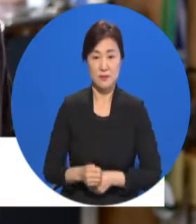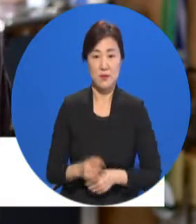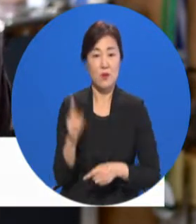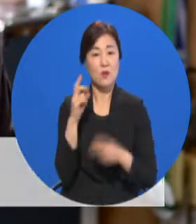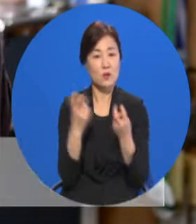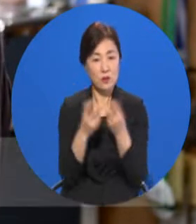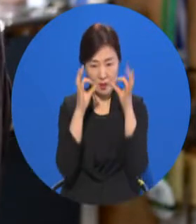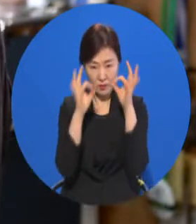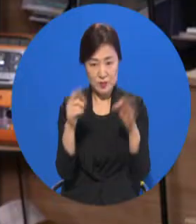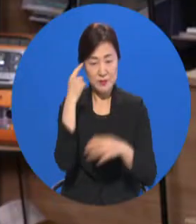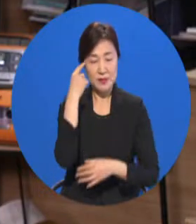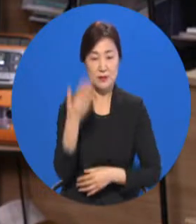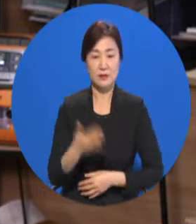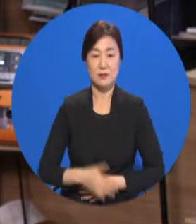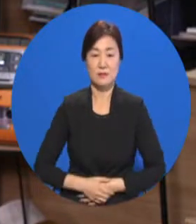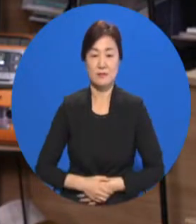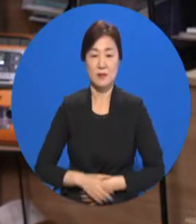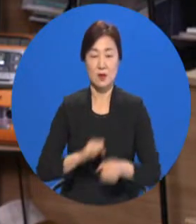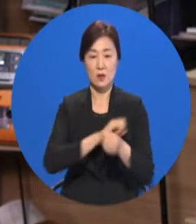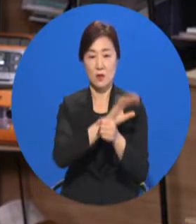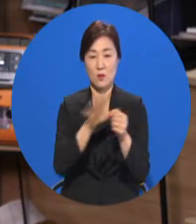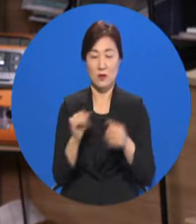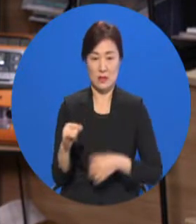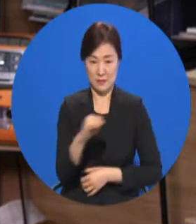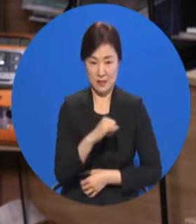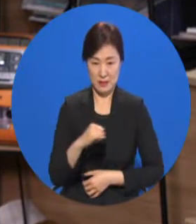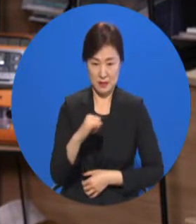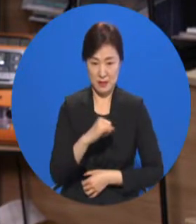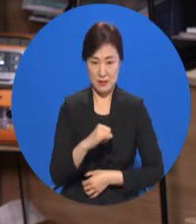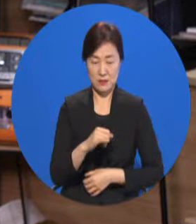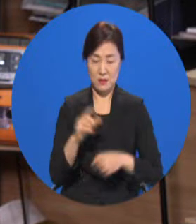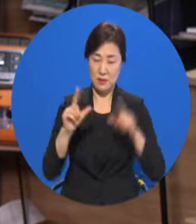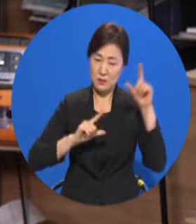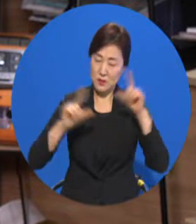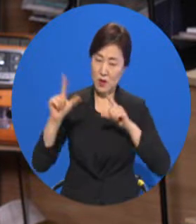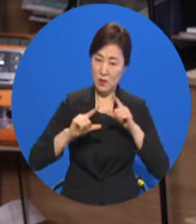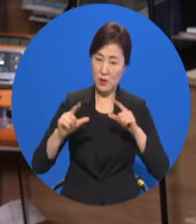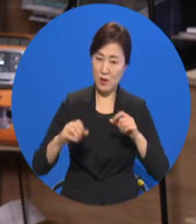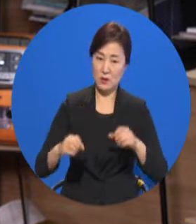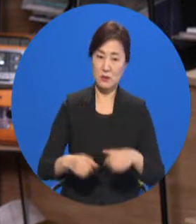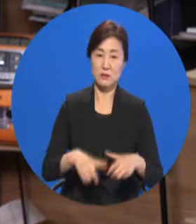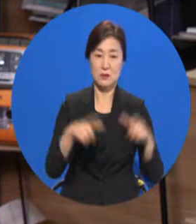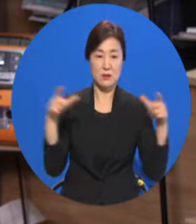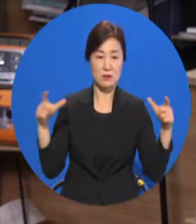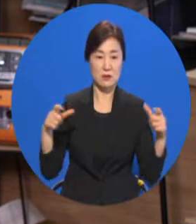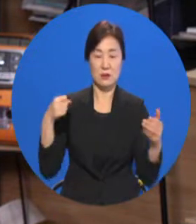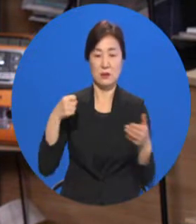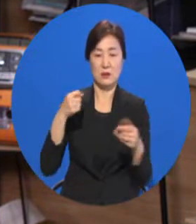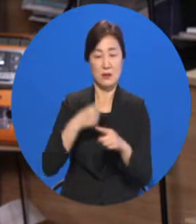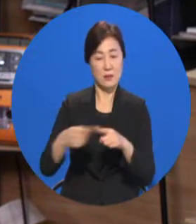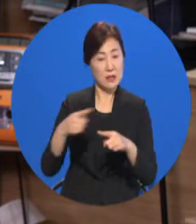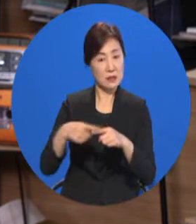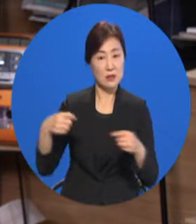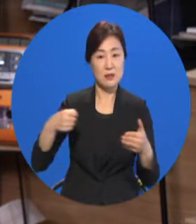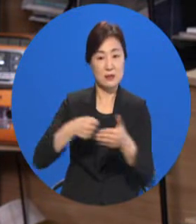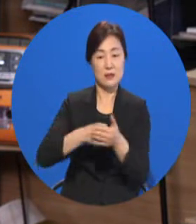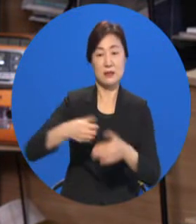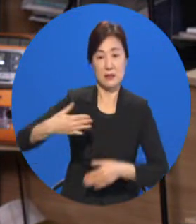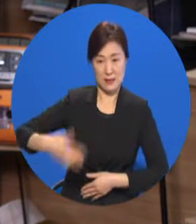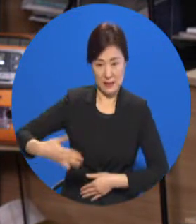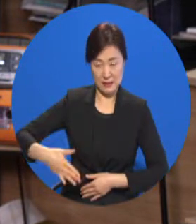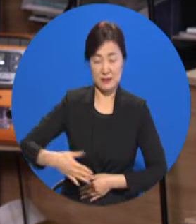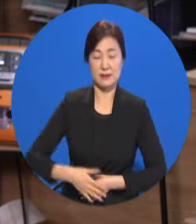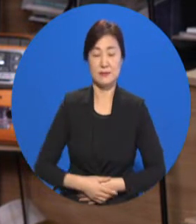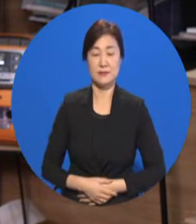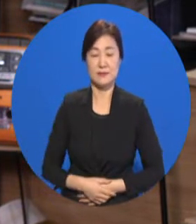어떻게 보시나요? 이 코로나 바이러스의 어떤 추세나 확산세를 판정하기에는 아직은 좀 섣부를